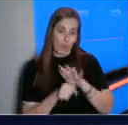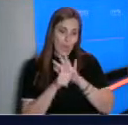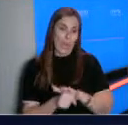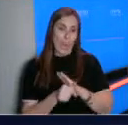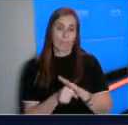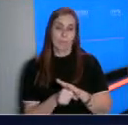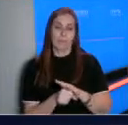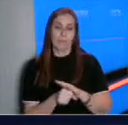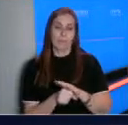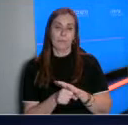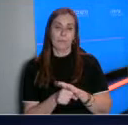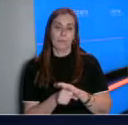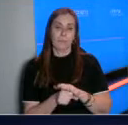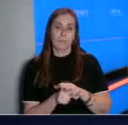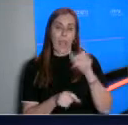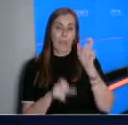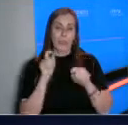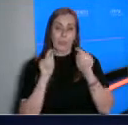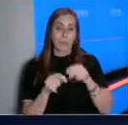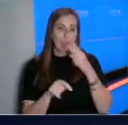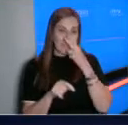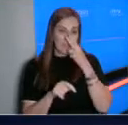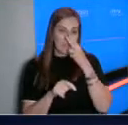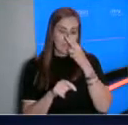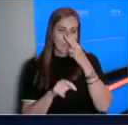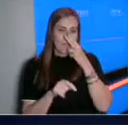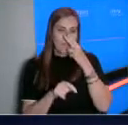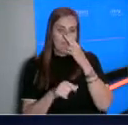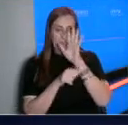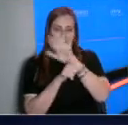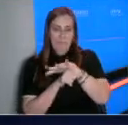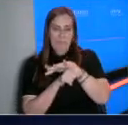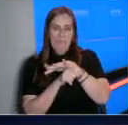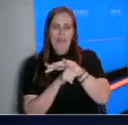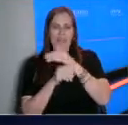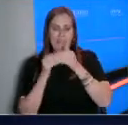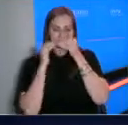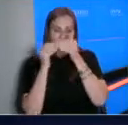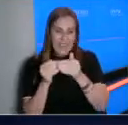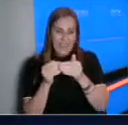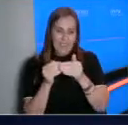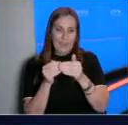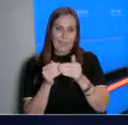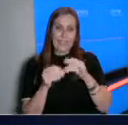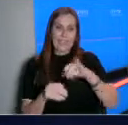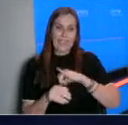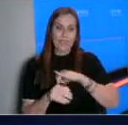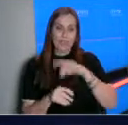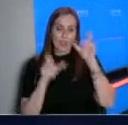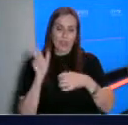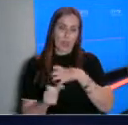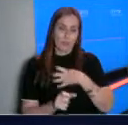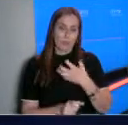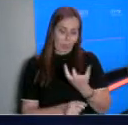שדלן. ואותם אנשים מגיעים ומנסים להשפיע ולקדם אינטרסים של בעלי הון,